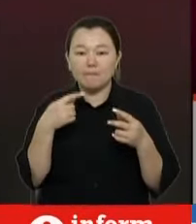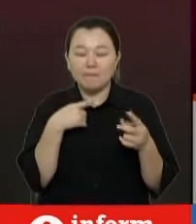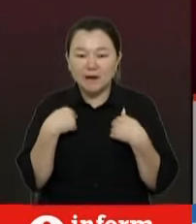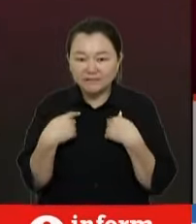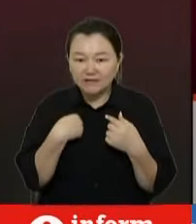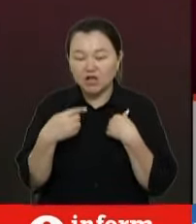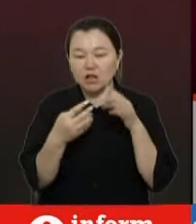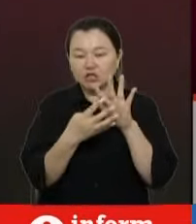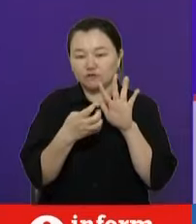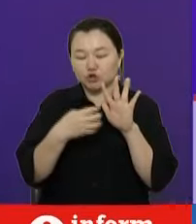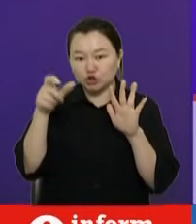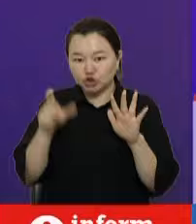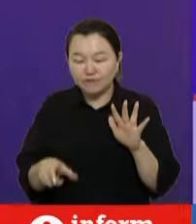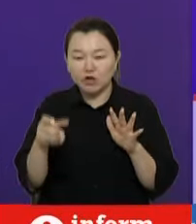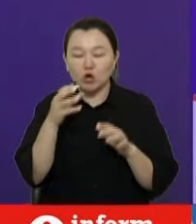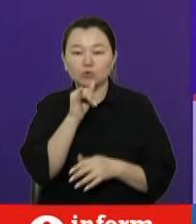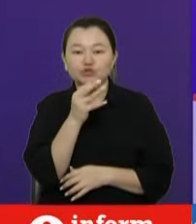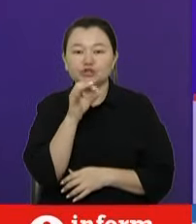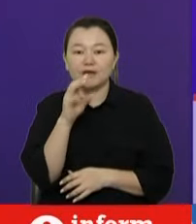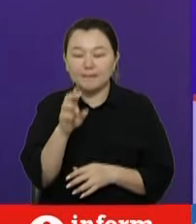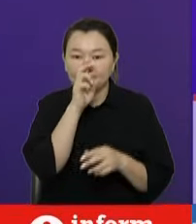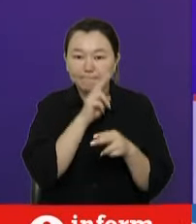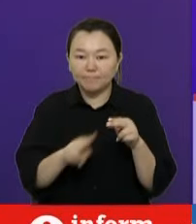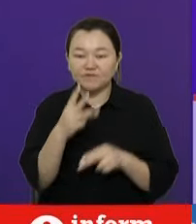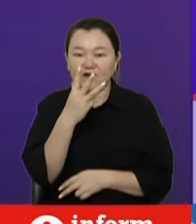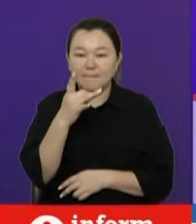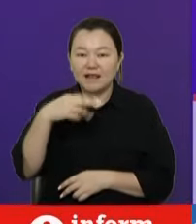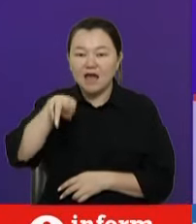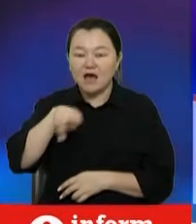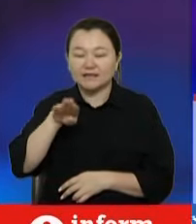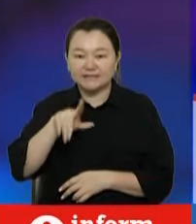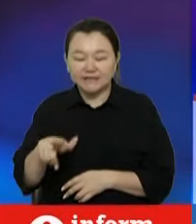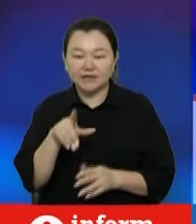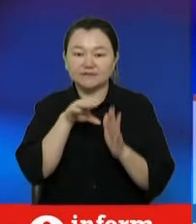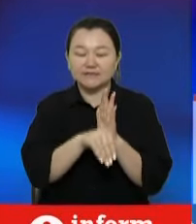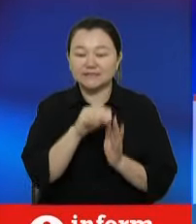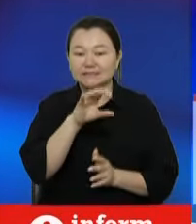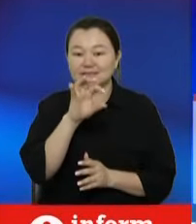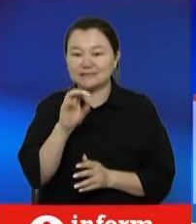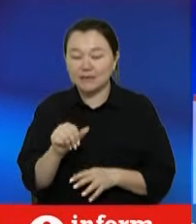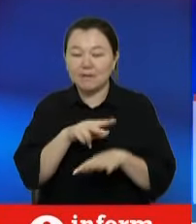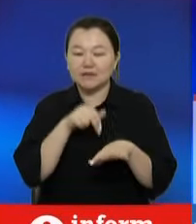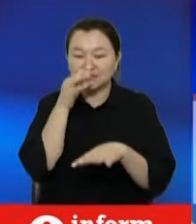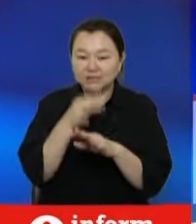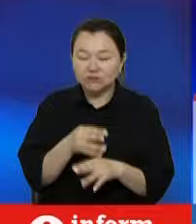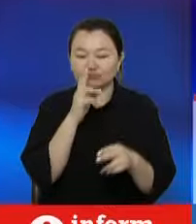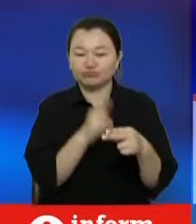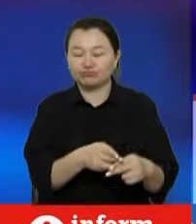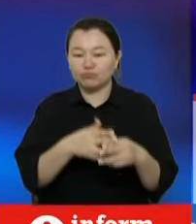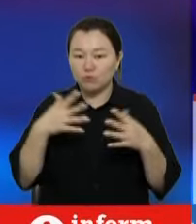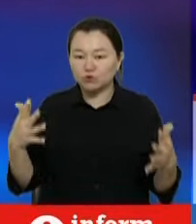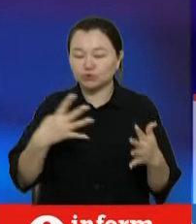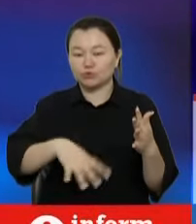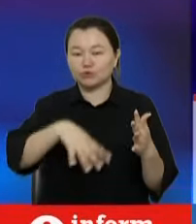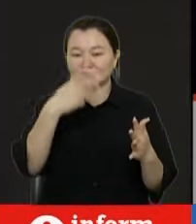900 граждан. Они понесли ущерб почти на 2 миллиарда тенге. С момента внедрения системы, уверяют полицейские, пресекли свыше